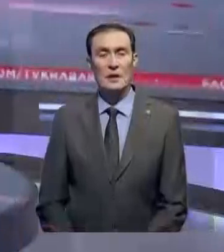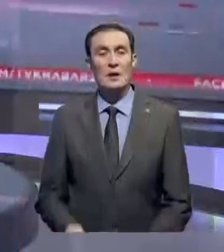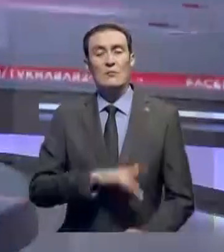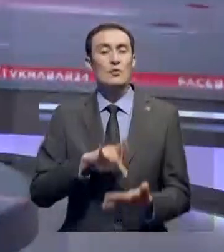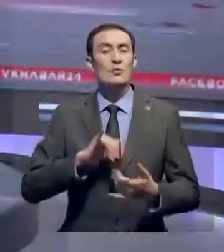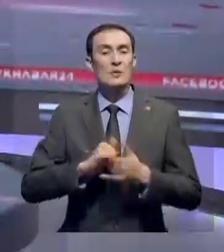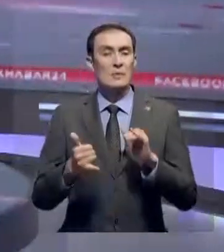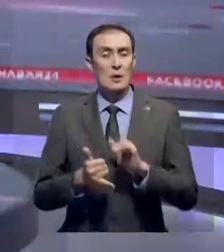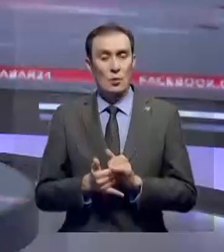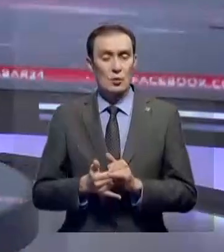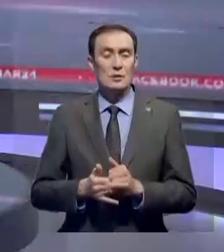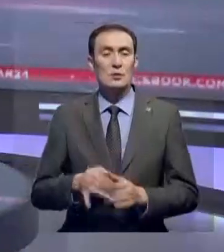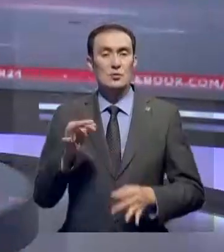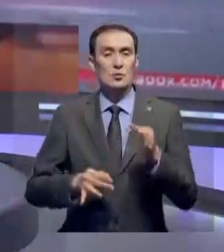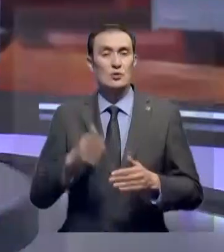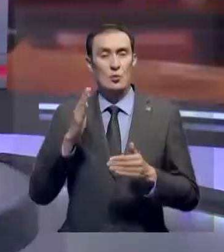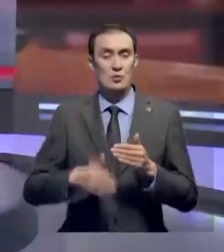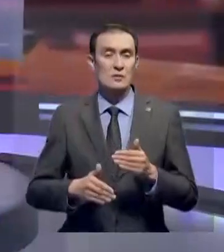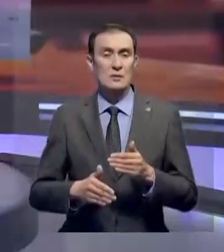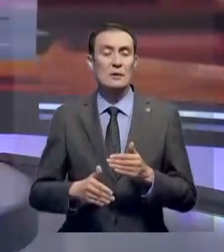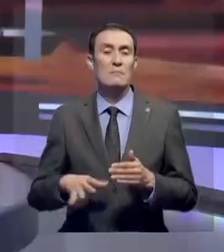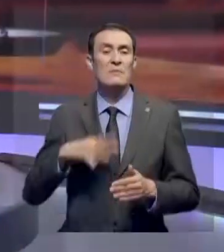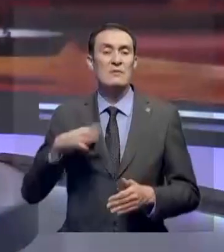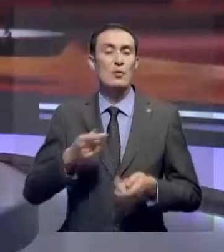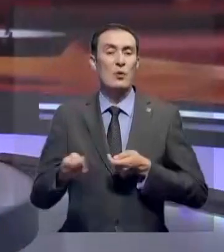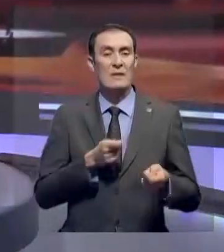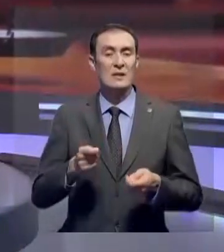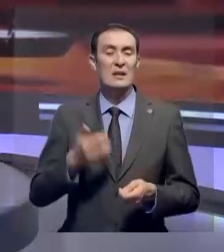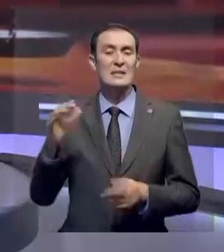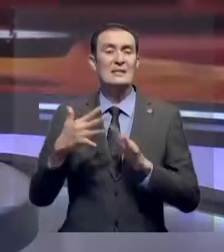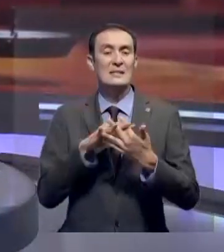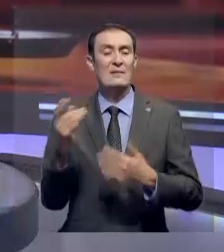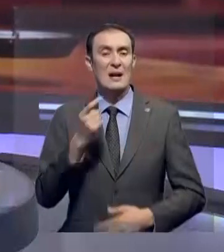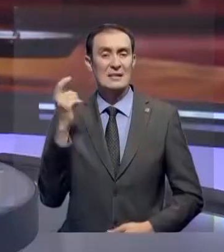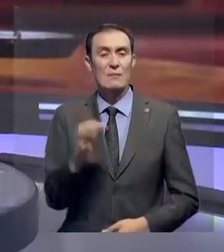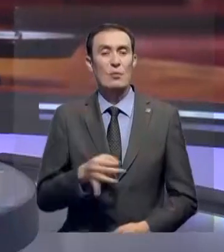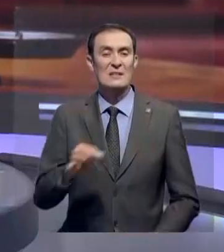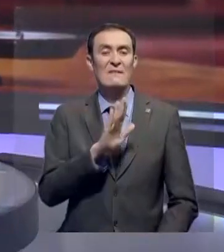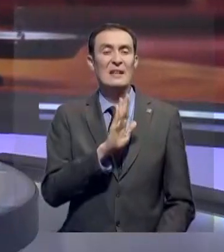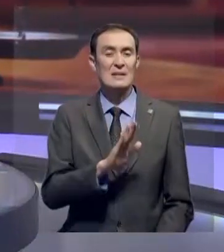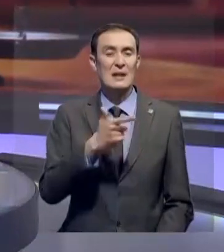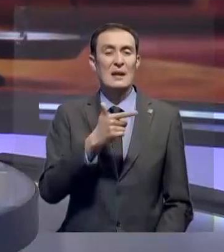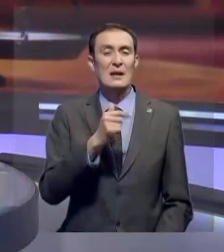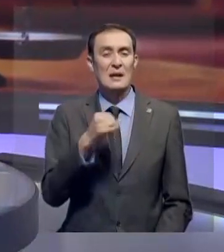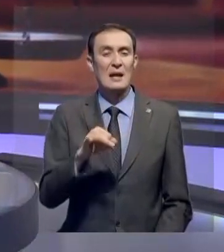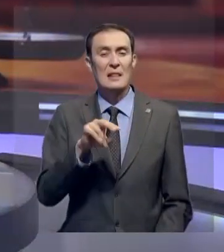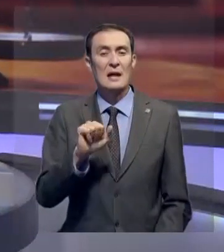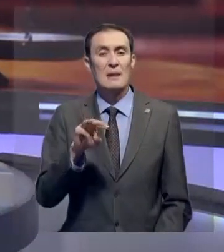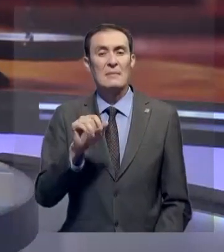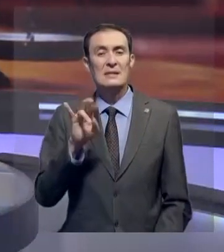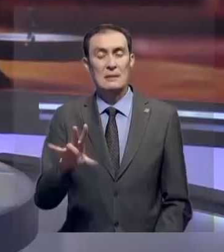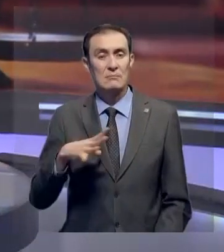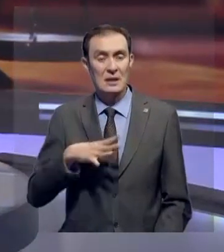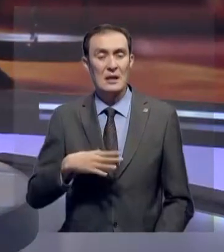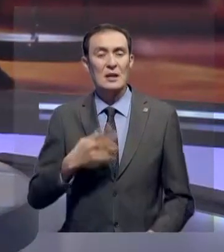В Усть-Каменогорске завершился суд по громкому делу. Бывшего руководителя управления сельского хозяйства области Владимира Гайламазяна